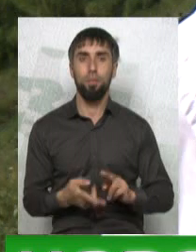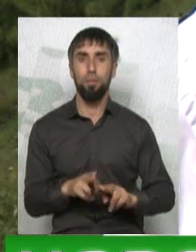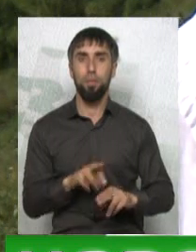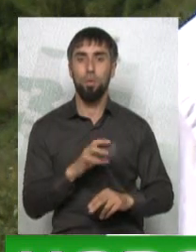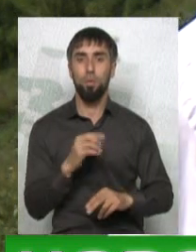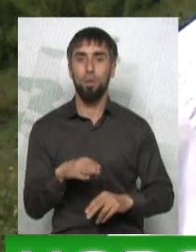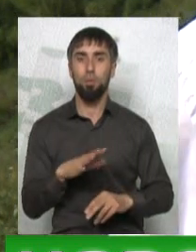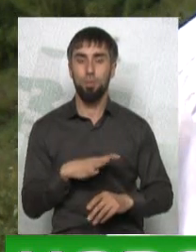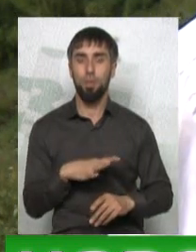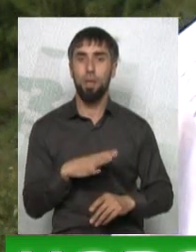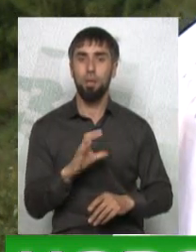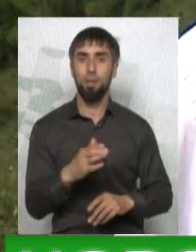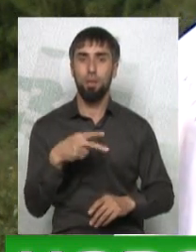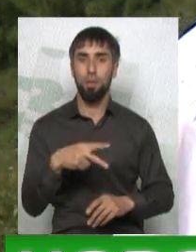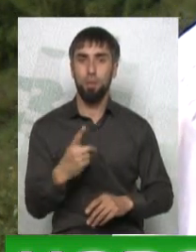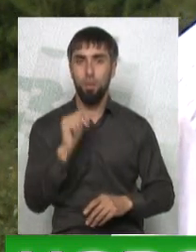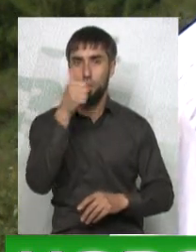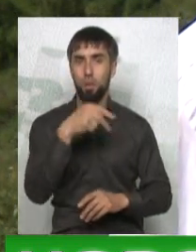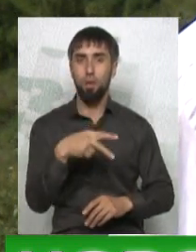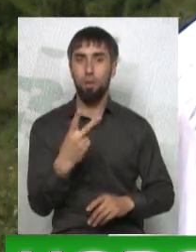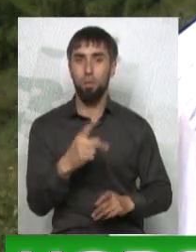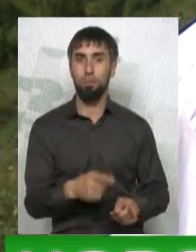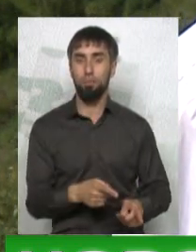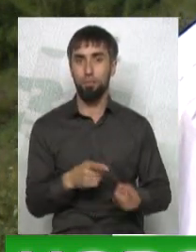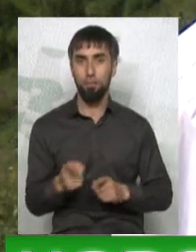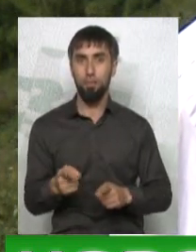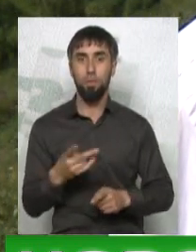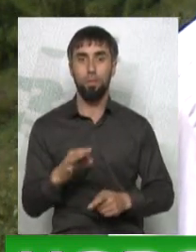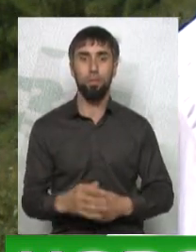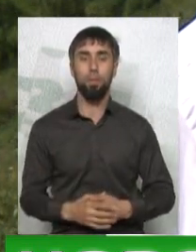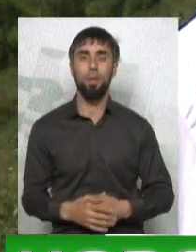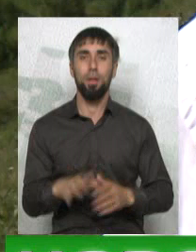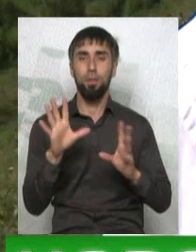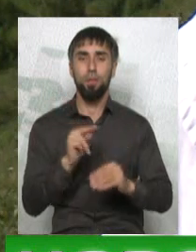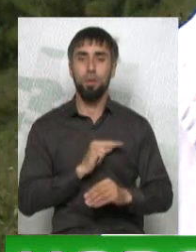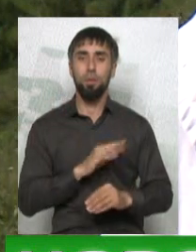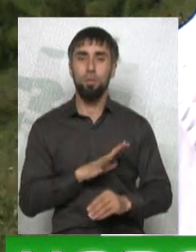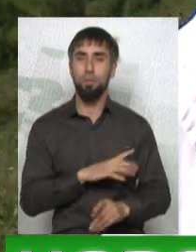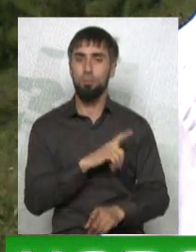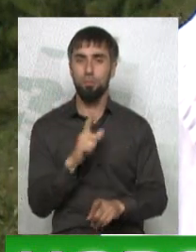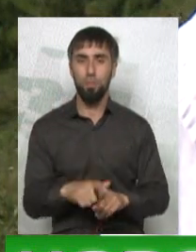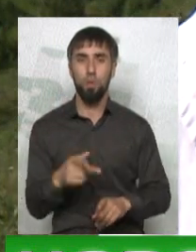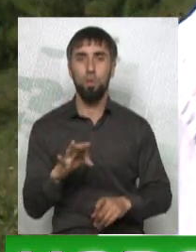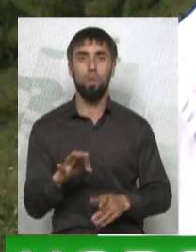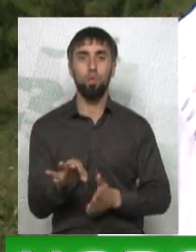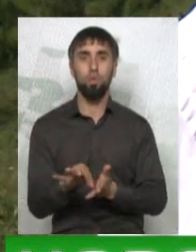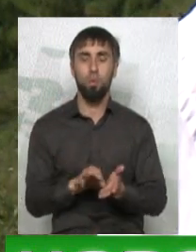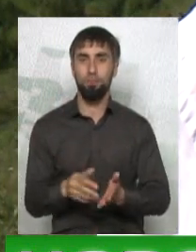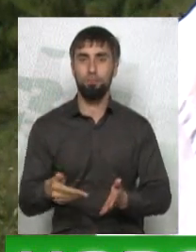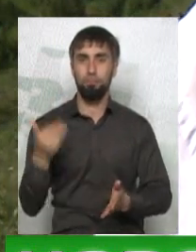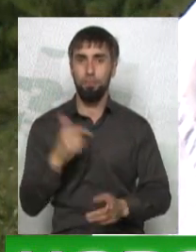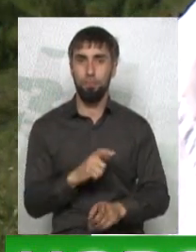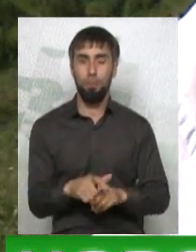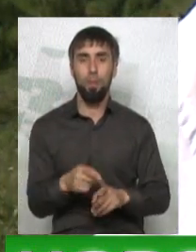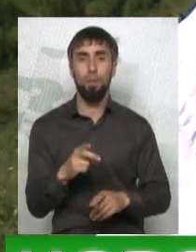был переходящий с 21 на 22 год. Но все работы были завершены досрочно. Более